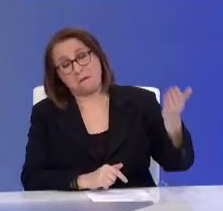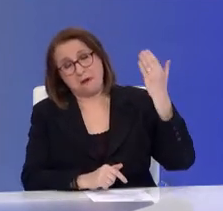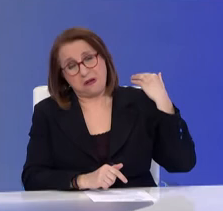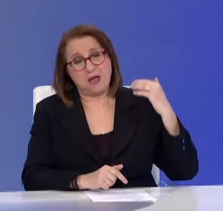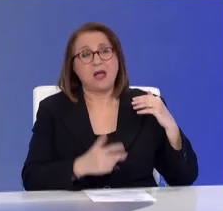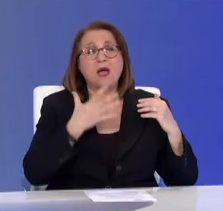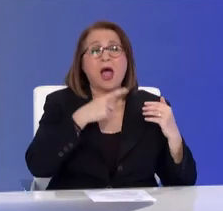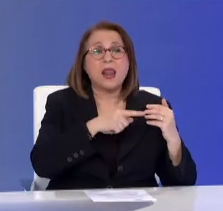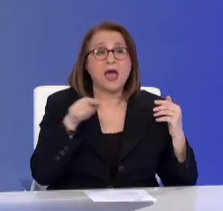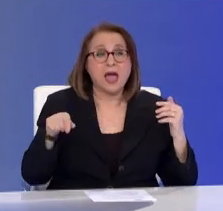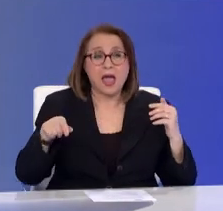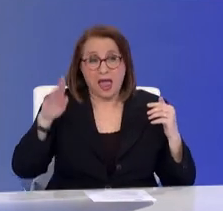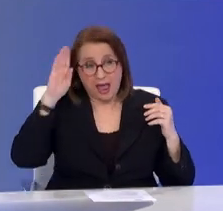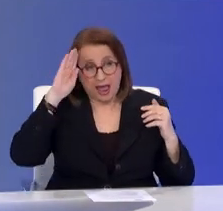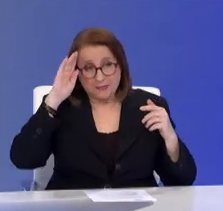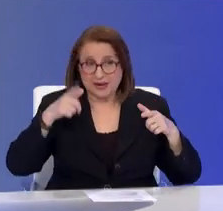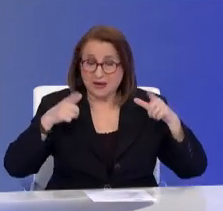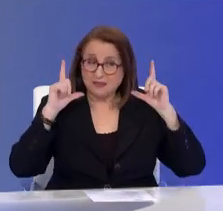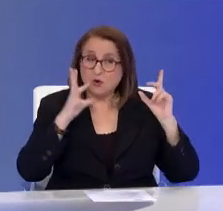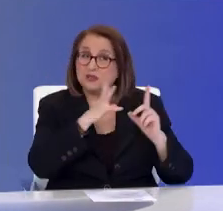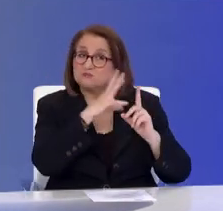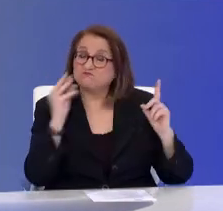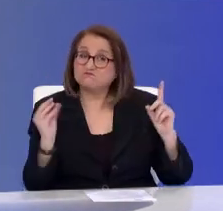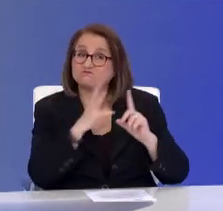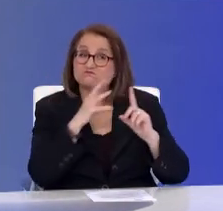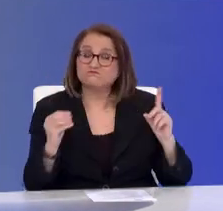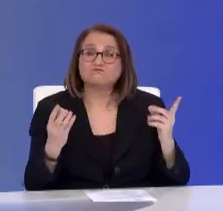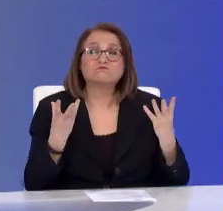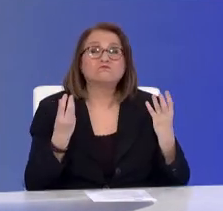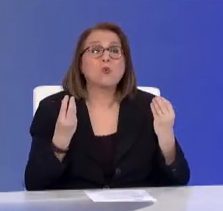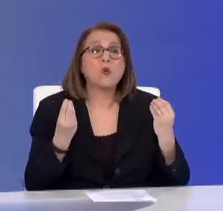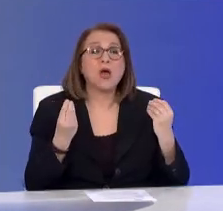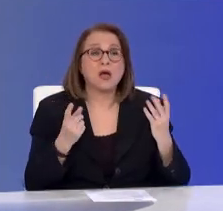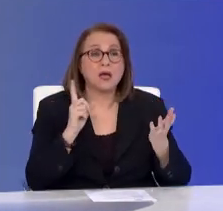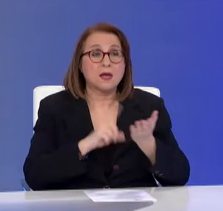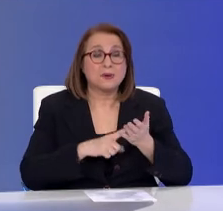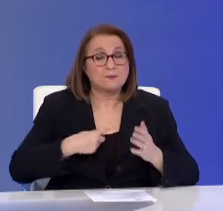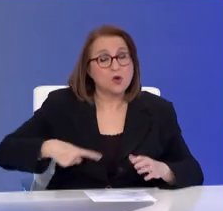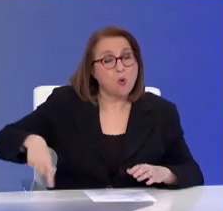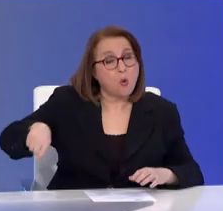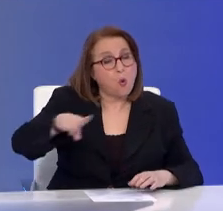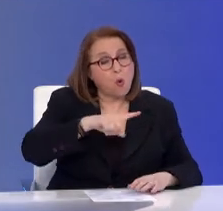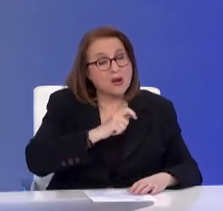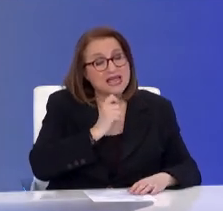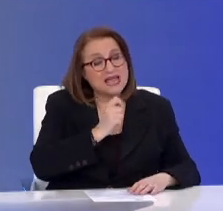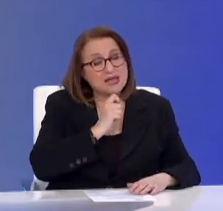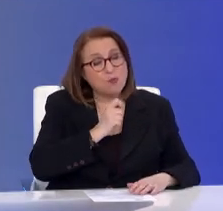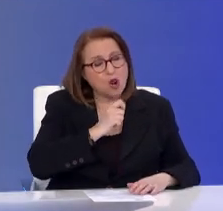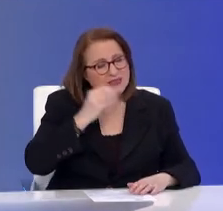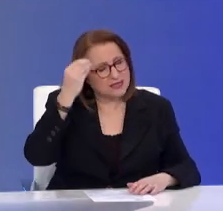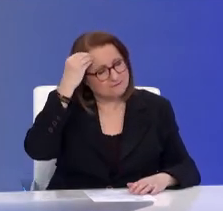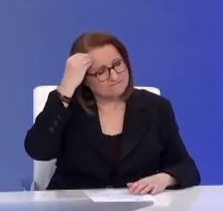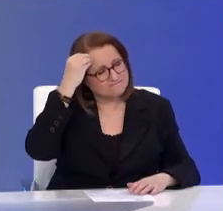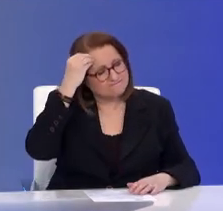παράδειγμα, δεν είναι λίγα αυτά τα πράγματα που πρέπει να έχουμε κατά νου όλοι εμείς οι πολιτικοί που